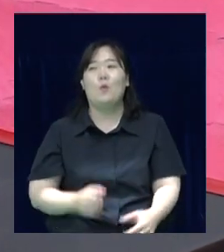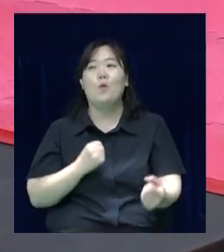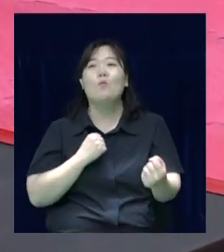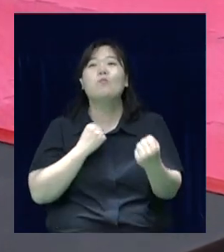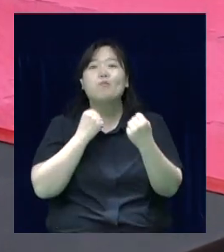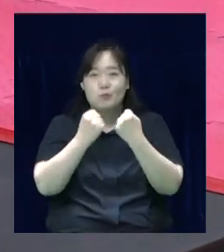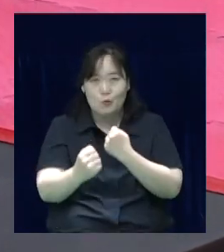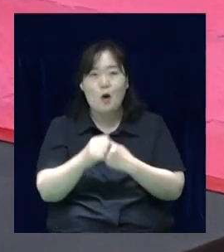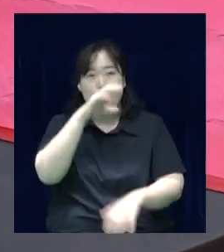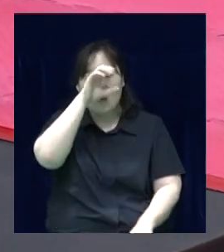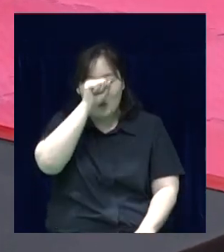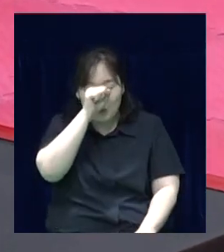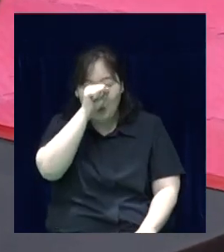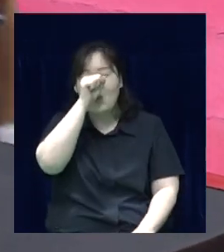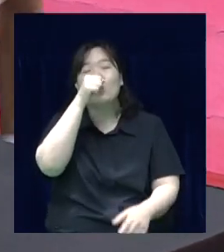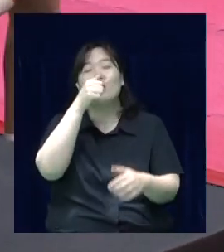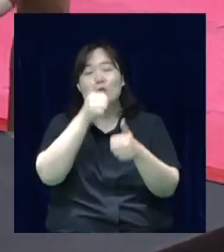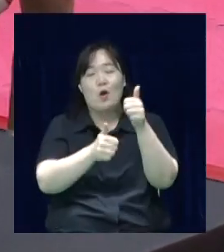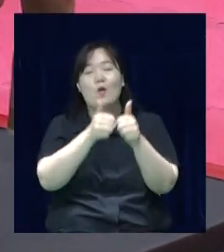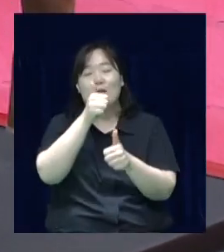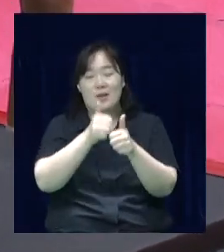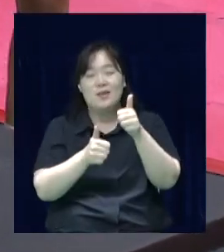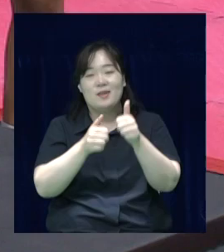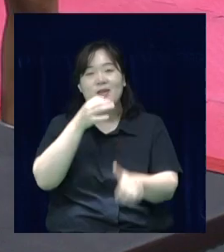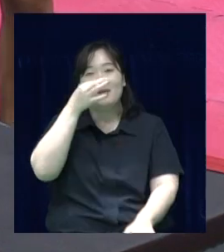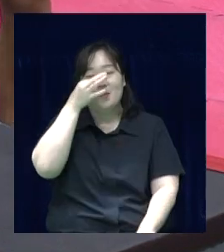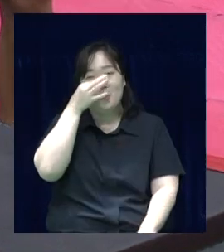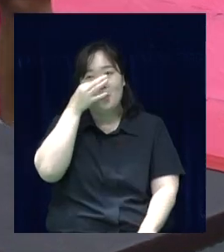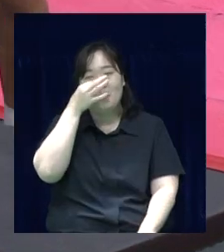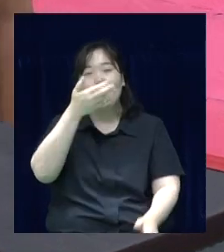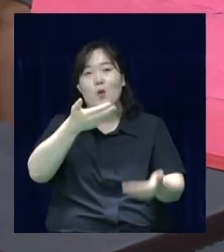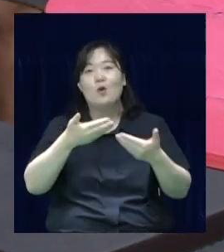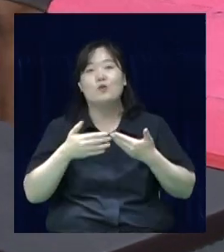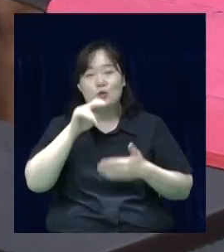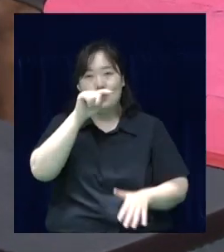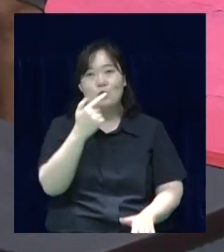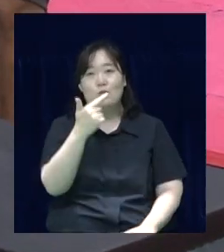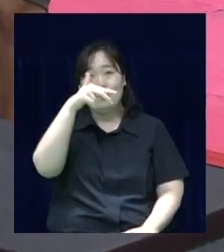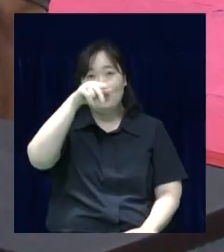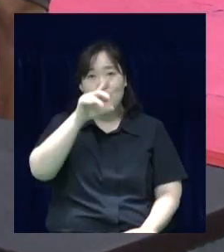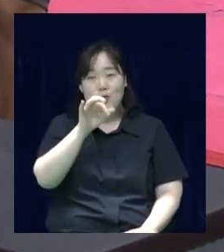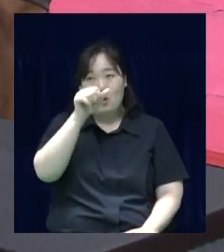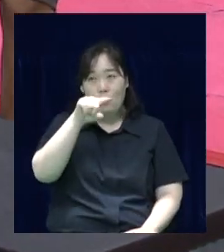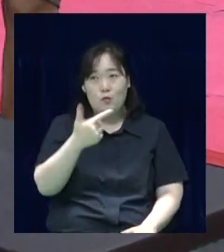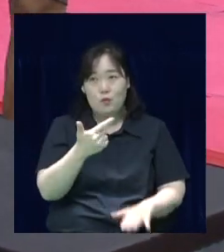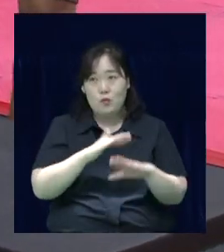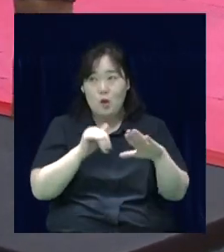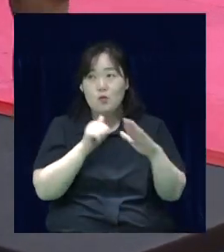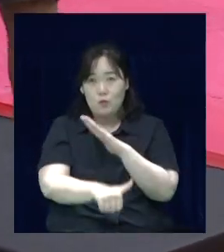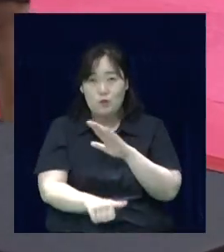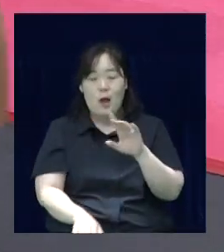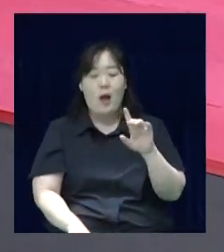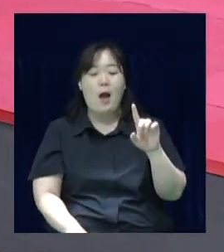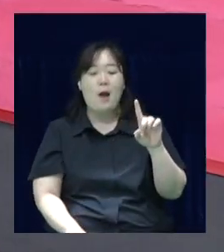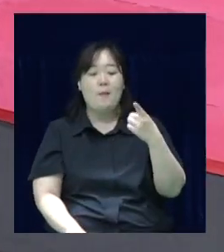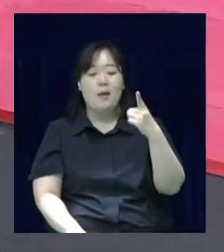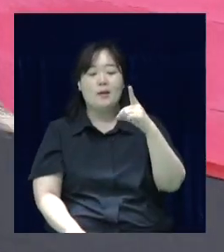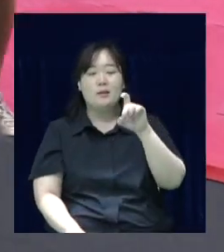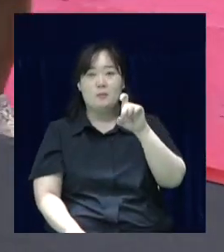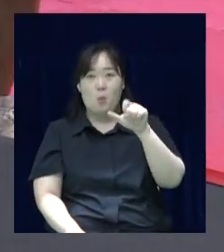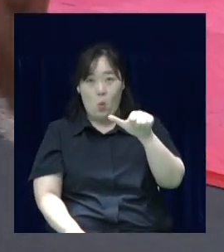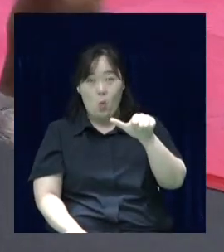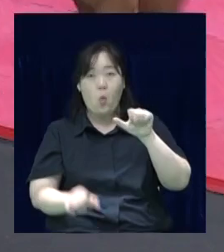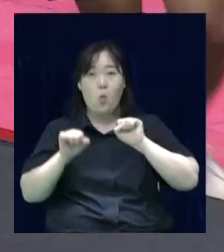좋은 경기력을 보여주고 있는 문정훈 선수가 웨이트리프팅 115kg을 성공을 시켰습니다. 예.